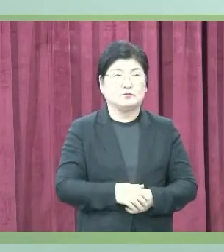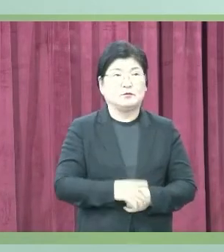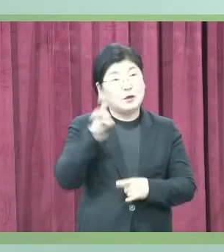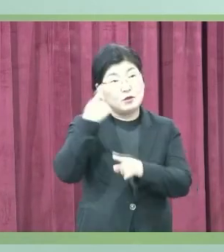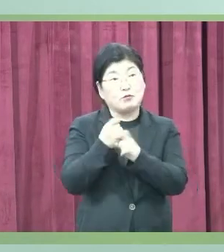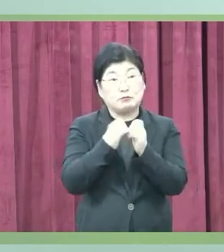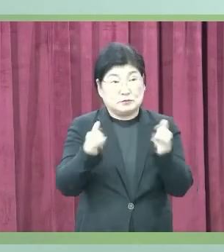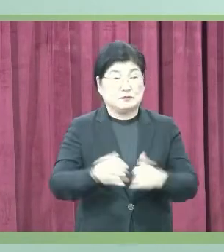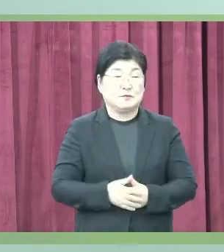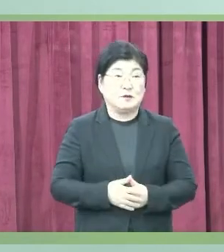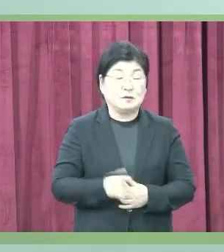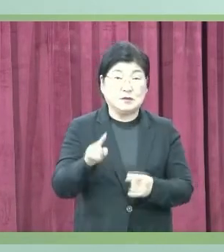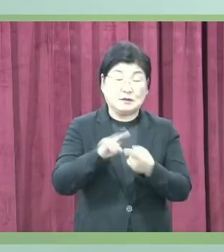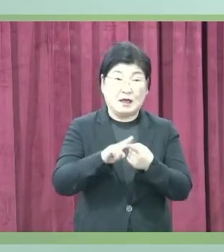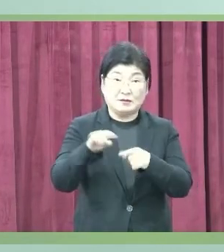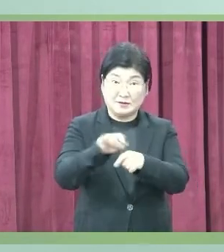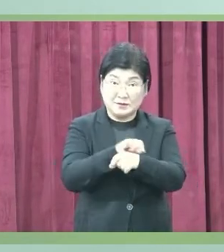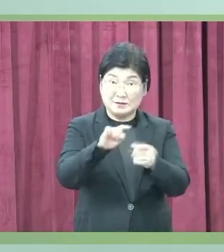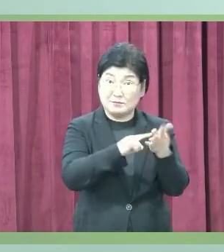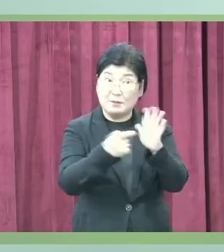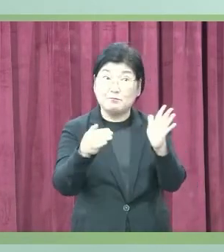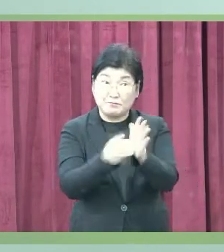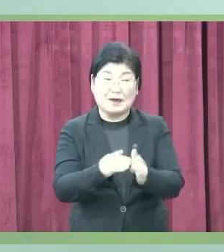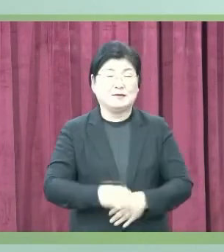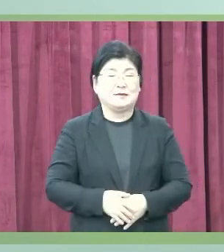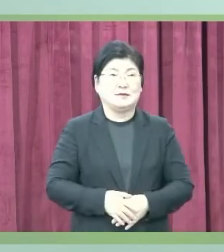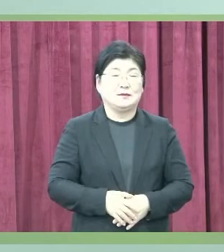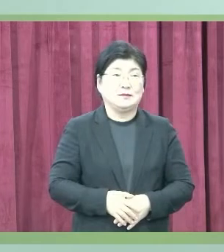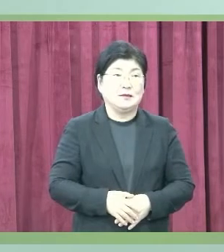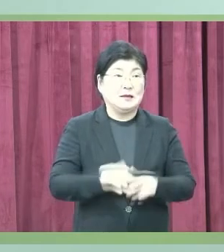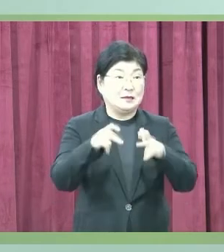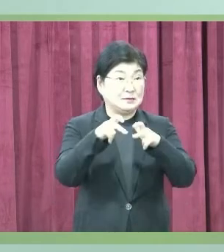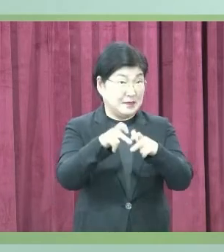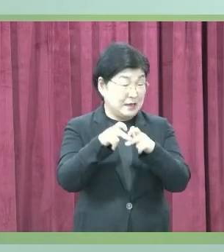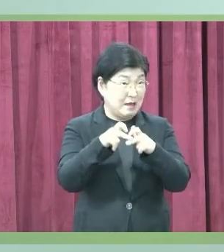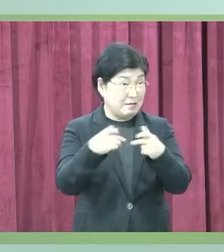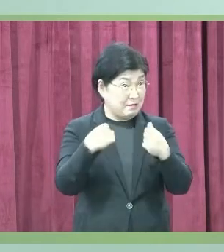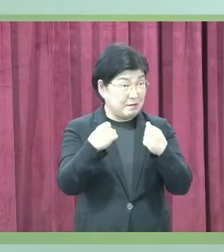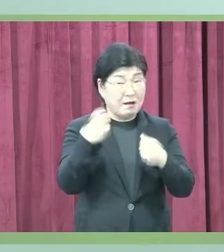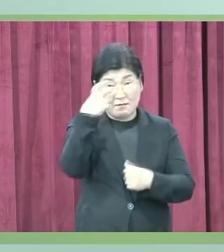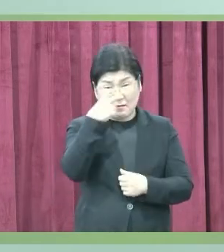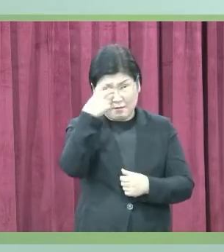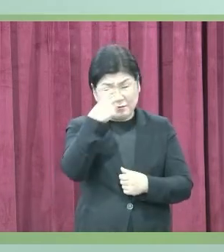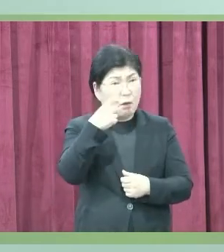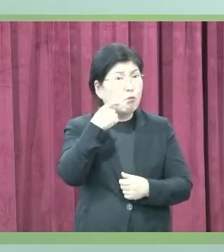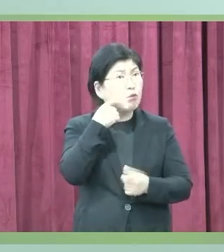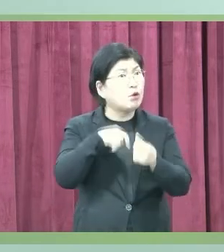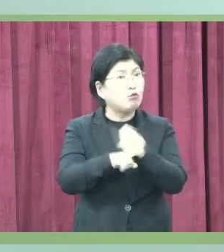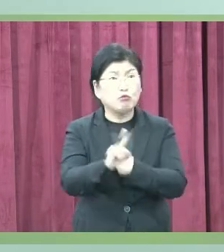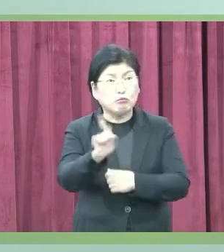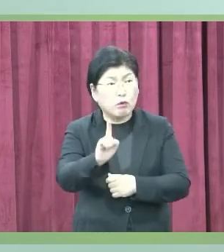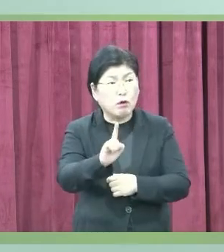미수검 현황과 특성에 대해서 발표를 했습니다. 그렇다면 장애인이 왜 건강검진을 받지 못하는지